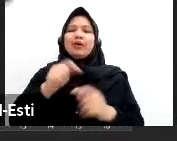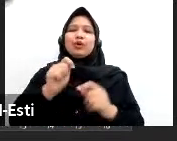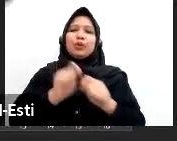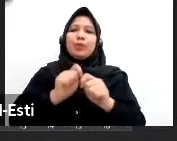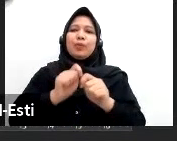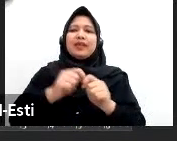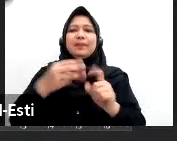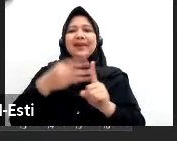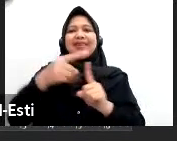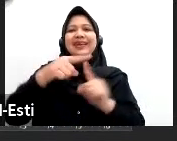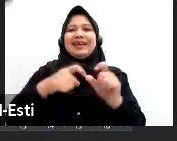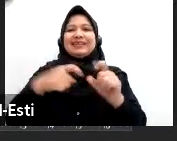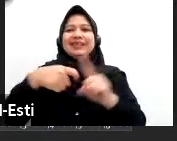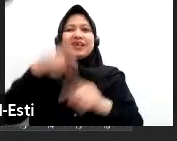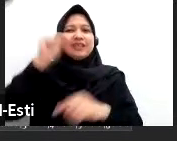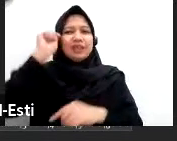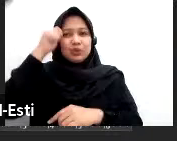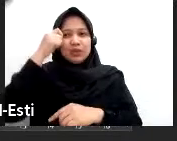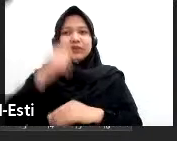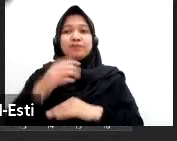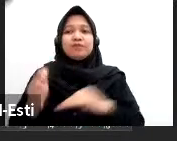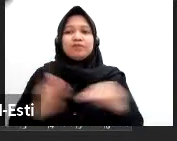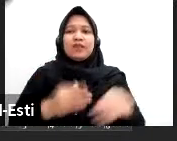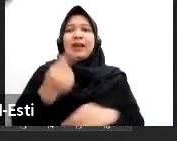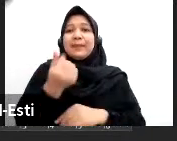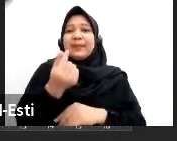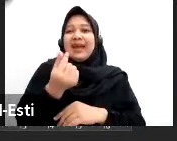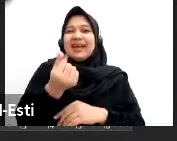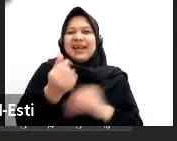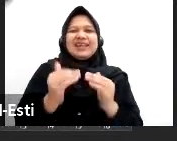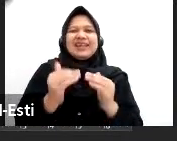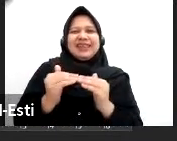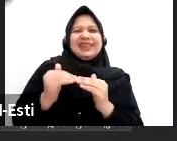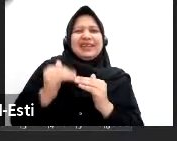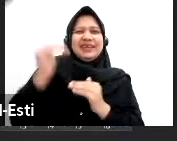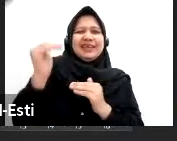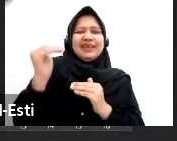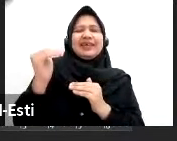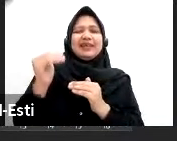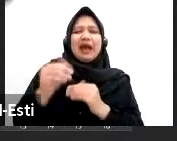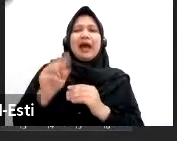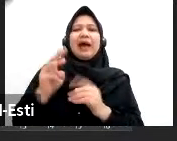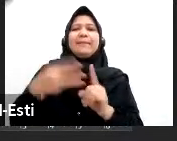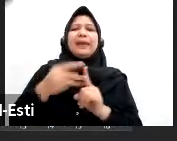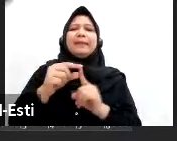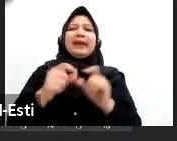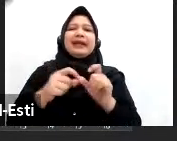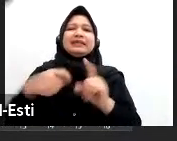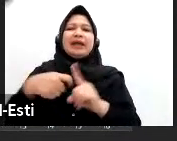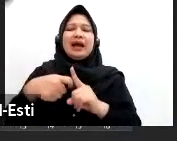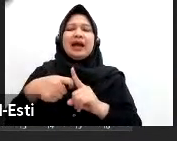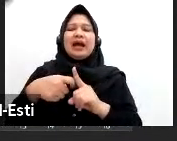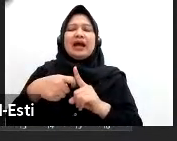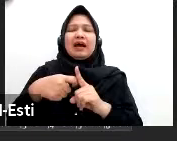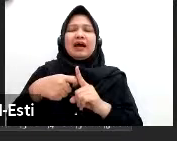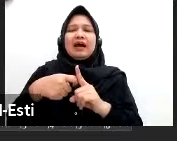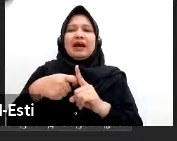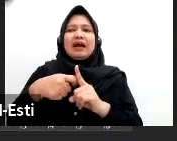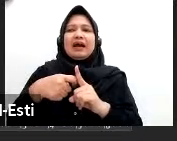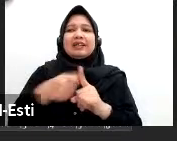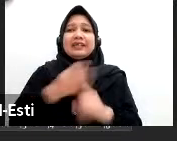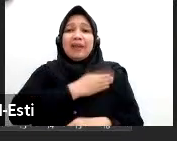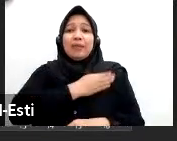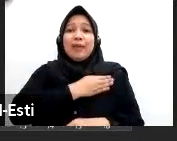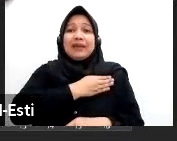bpsk kemudian biaya relatif tinggi juga karena bpsk belum tentu bisa misalnya di